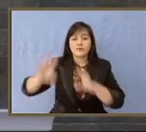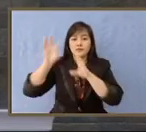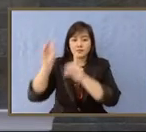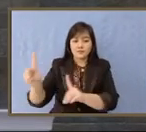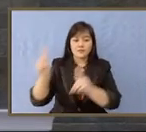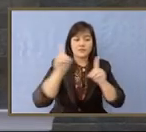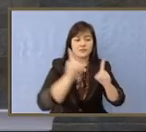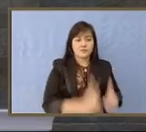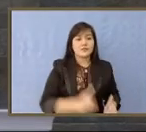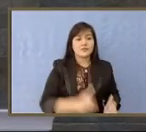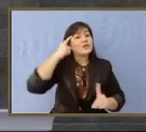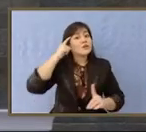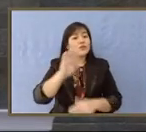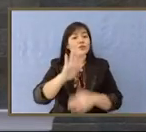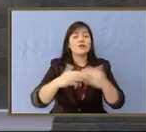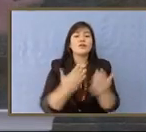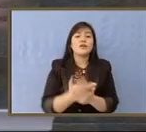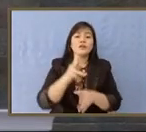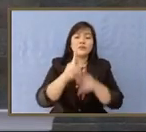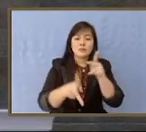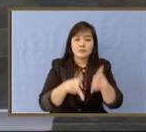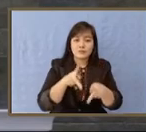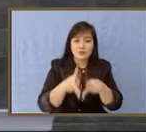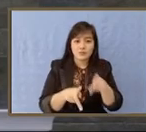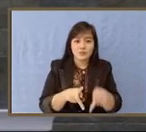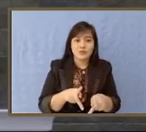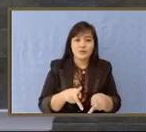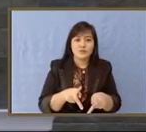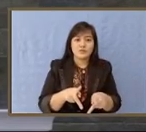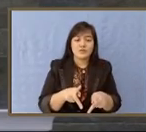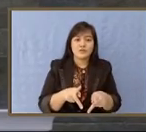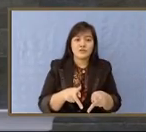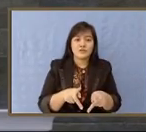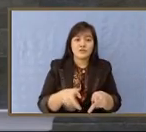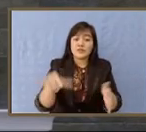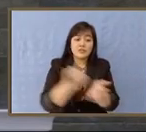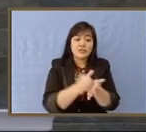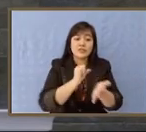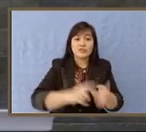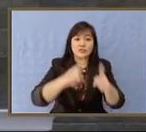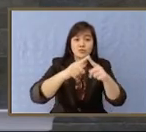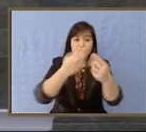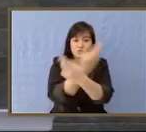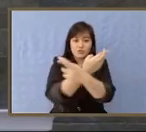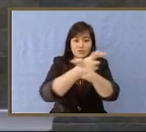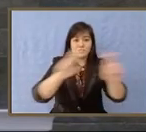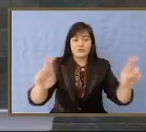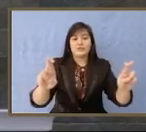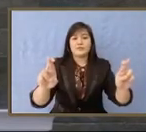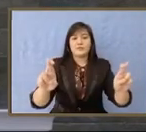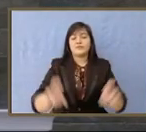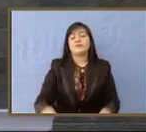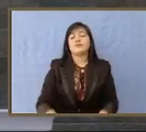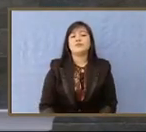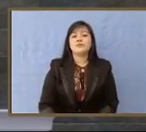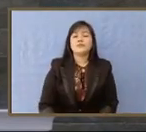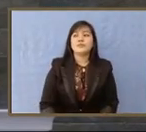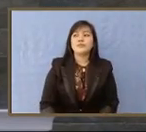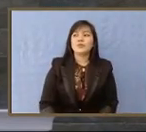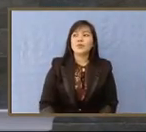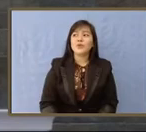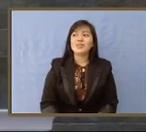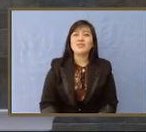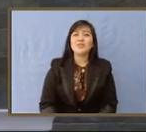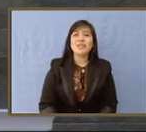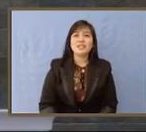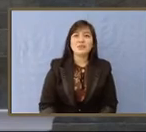of Ruth. Alright? So, yan lang po actually. Again, makikita nyo po, apat lang po yan. Pag tinignan nyo sa Bible nyo, dito nga po